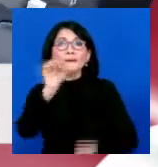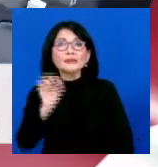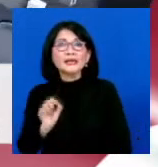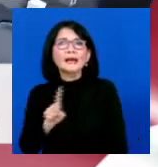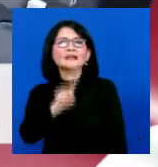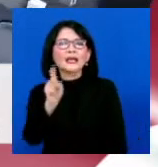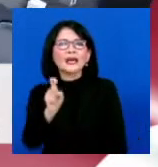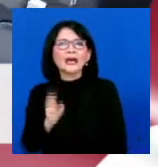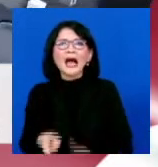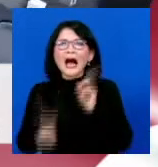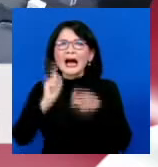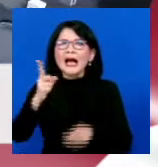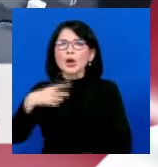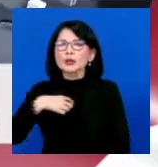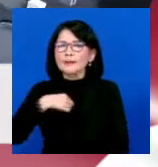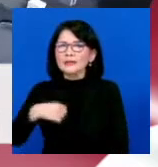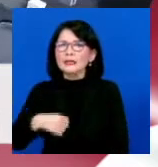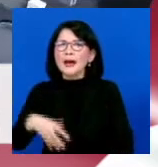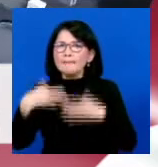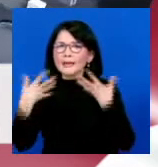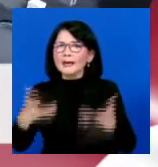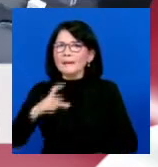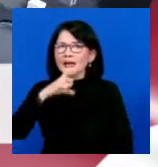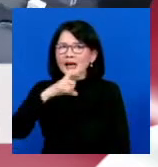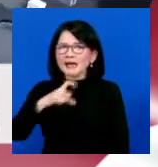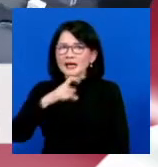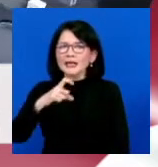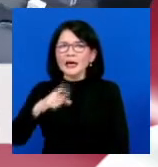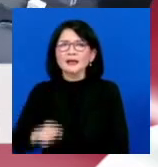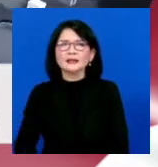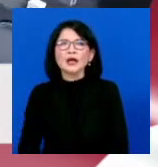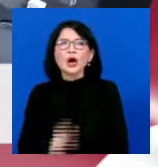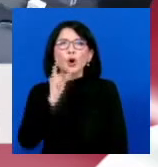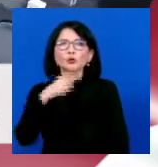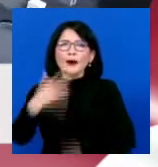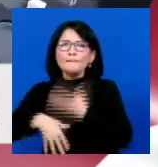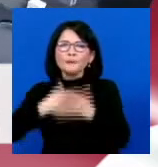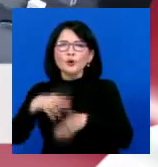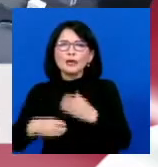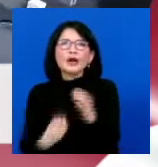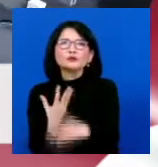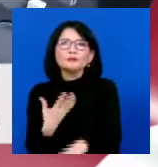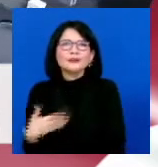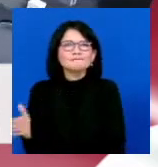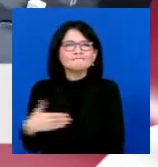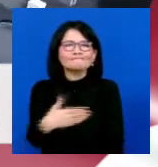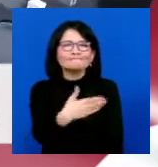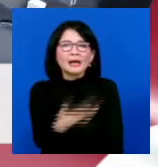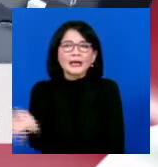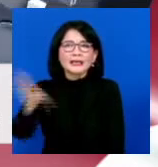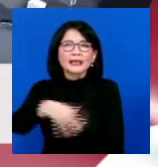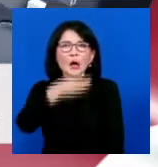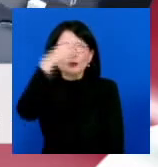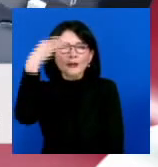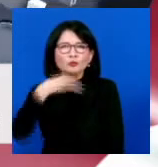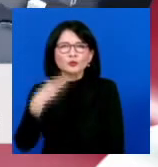pertanyaannya jika terpilih Bagaimana strategi yang anda lakukan untuk mengelola sumber daya perikanan di laut Maluku dan